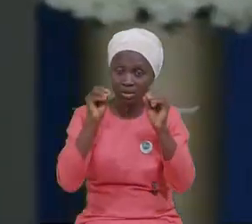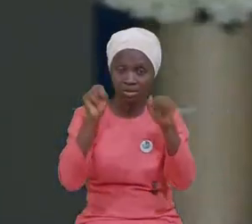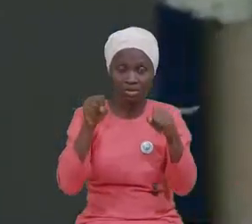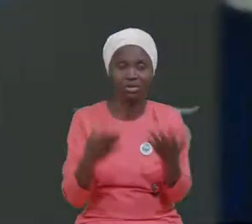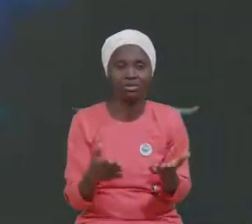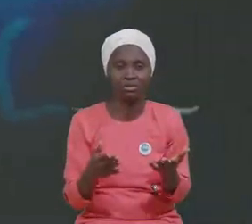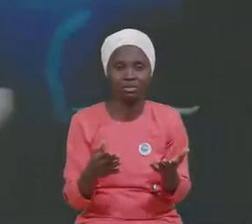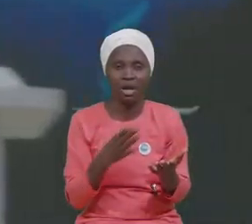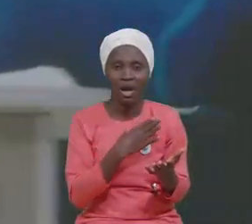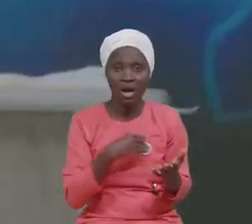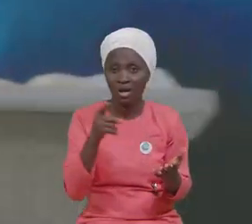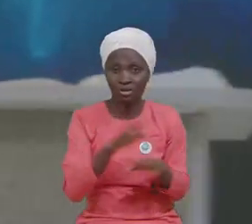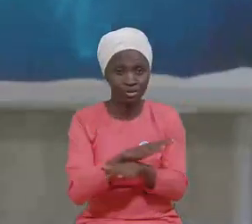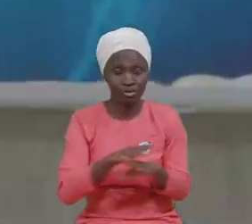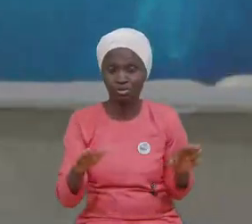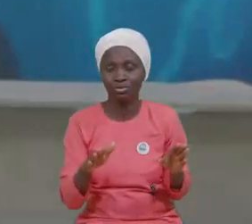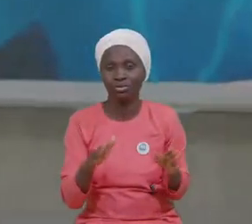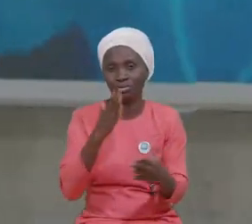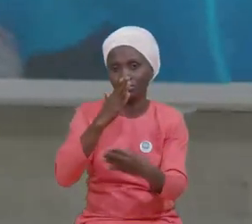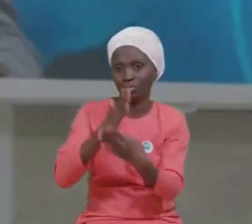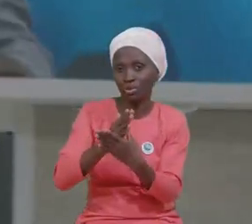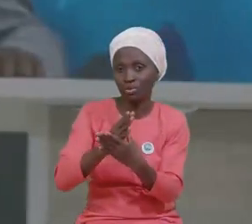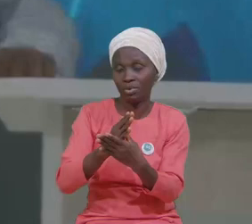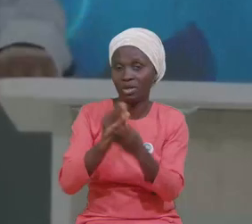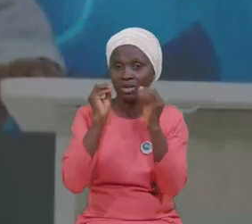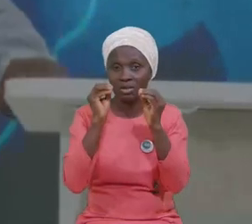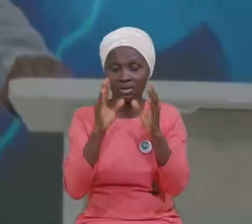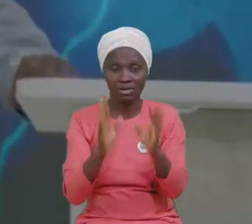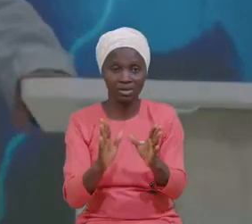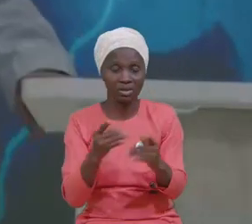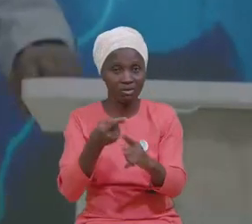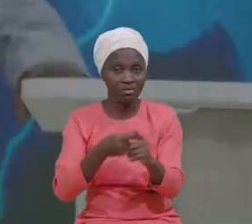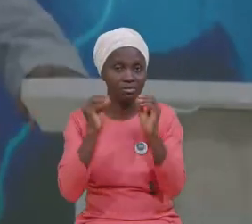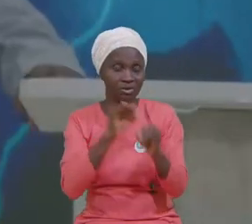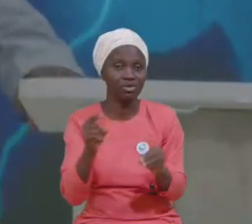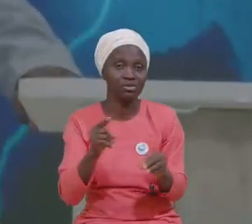enseignable, et tu n'es pas enseignant, c'est suffisant. Hein? Ah, je ne peux plus rien apprendre. Hein?